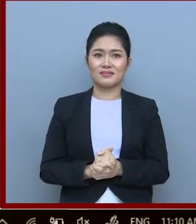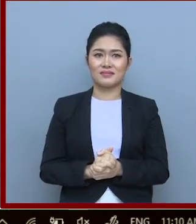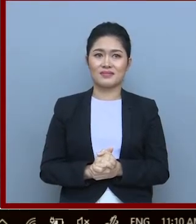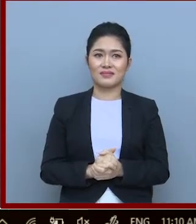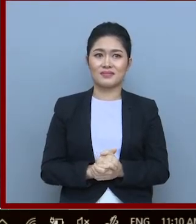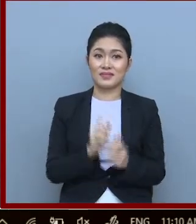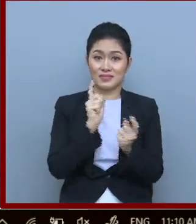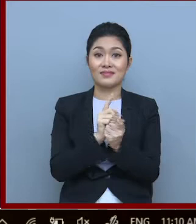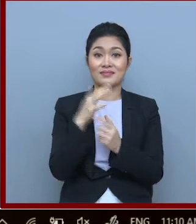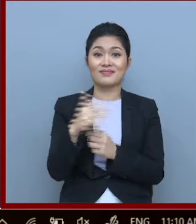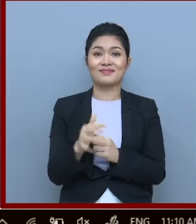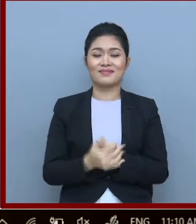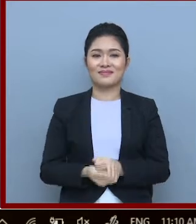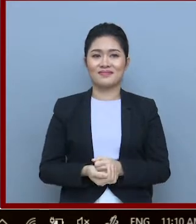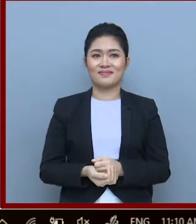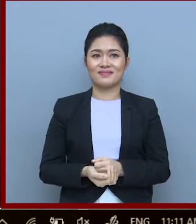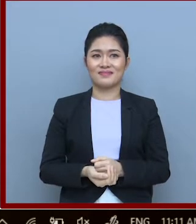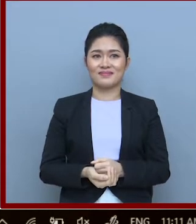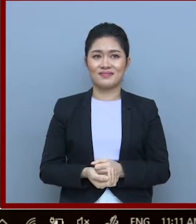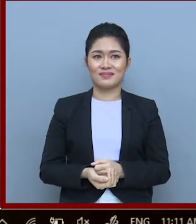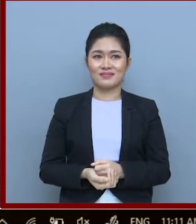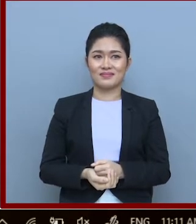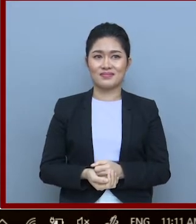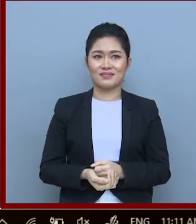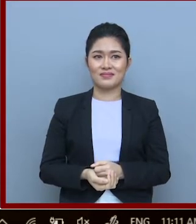ตรงนี้ได้เลยใช่ไหมครับเล็กไป